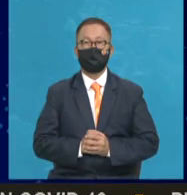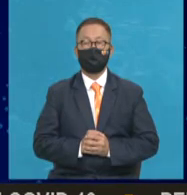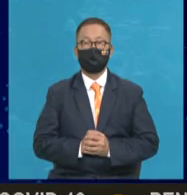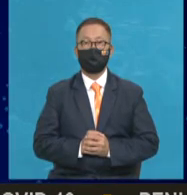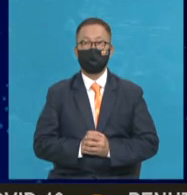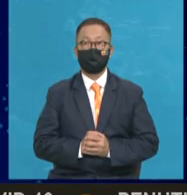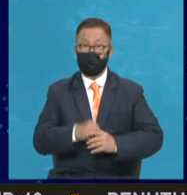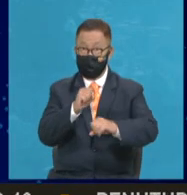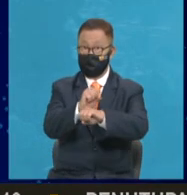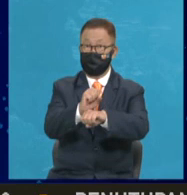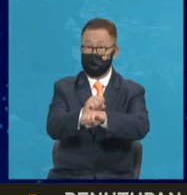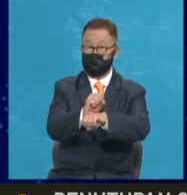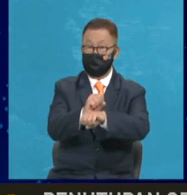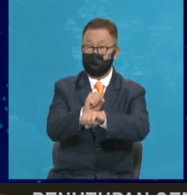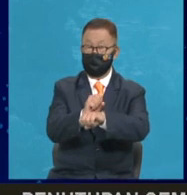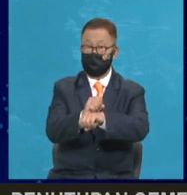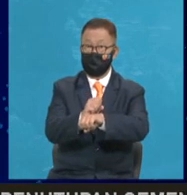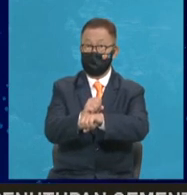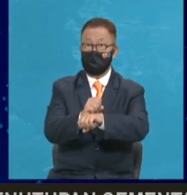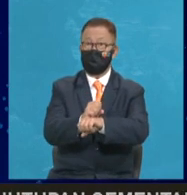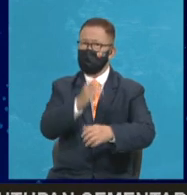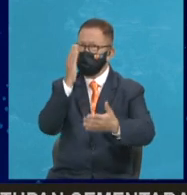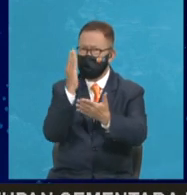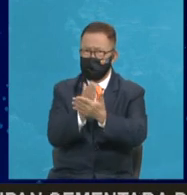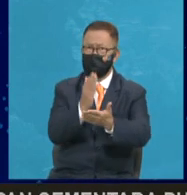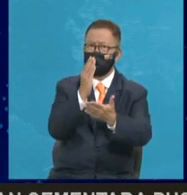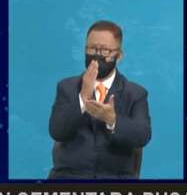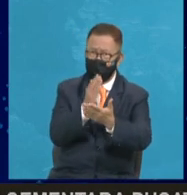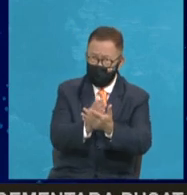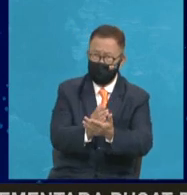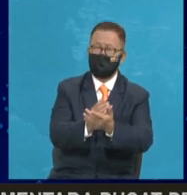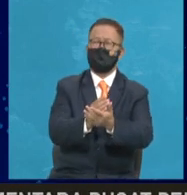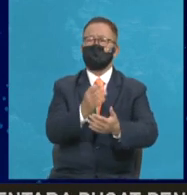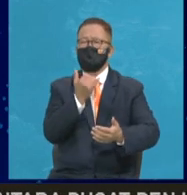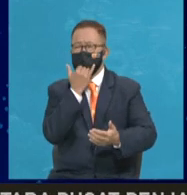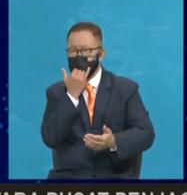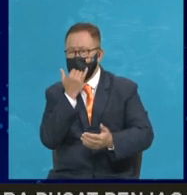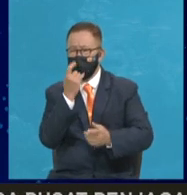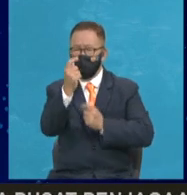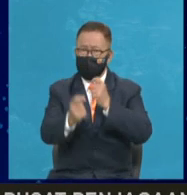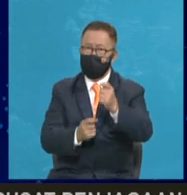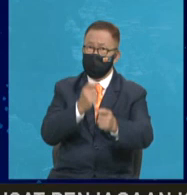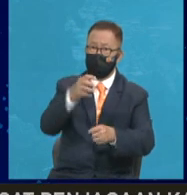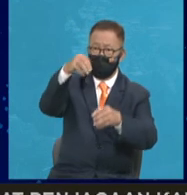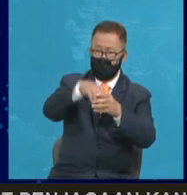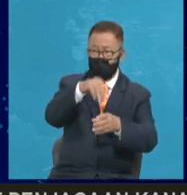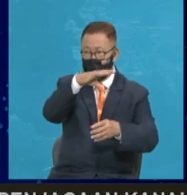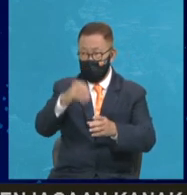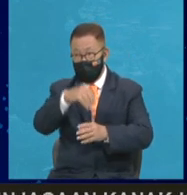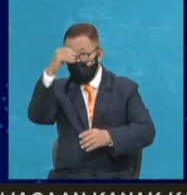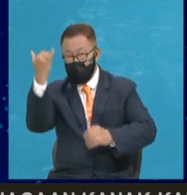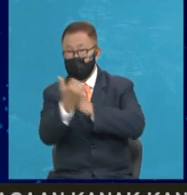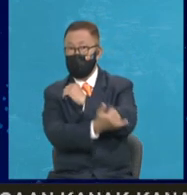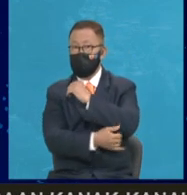Hai strategi-strategi kearah menamatkan pemegangan secara domestik dengan antarbangsa antara yang dibincangkan